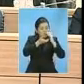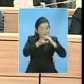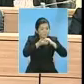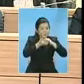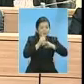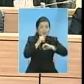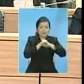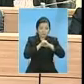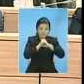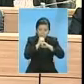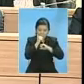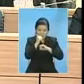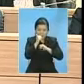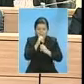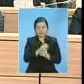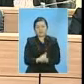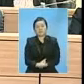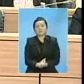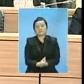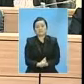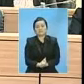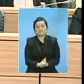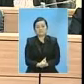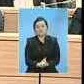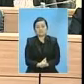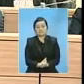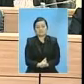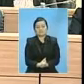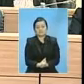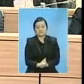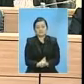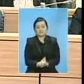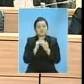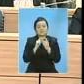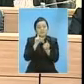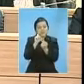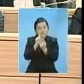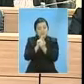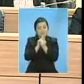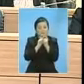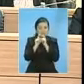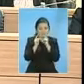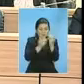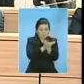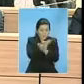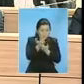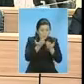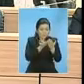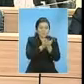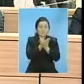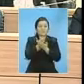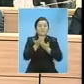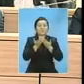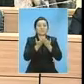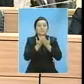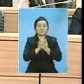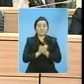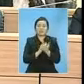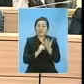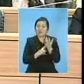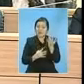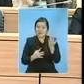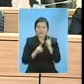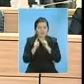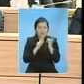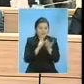ไดอะล็อกก็คือการที่เรามาพูดคุยกันและการพูดคุยเหล่านี้คือพูดคุยอะไรคะ